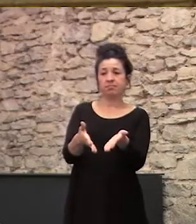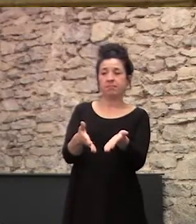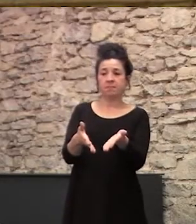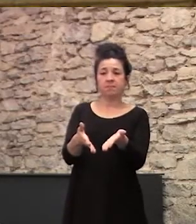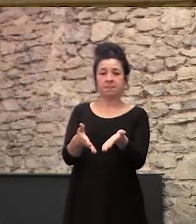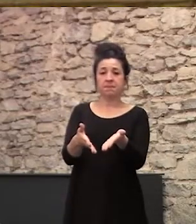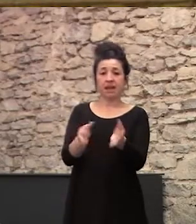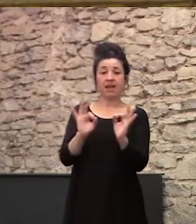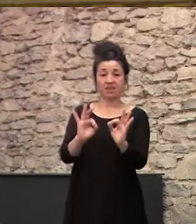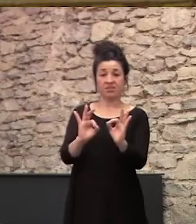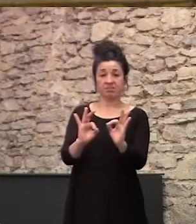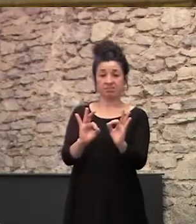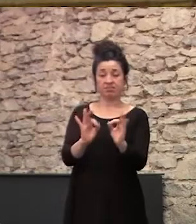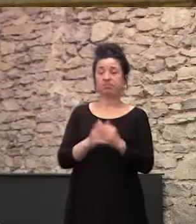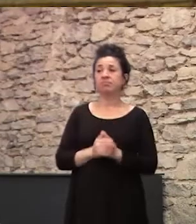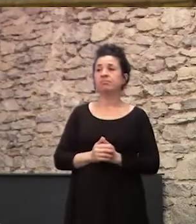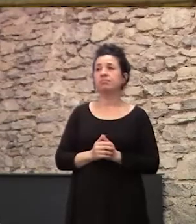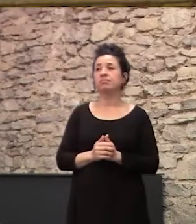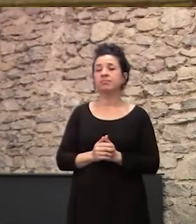hori izan da.